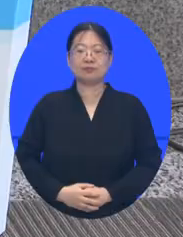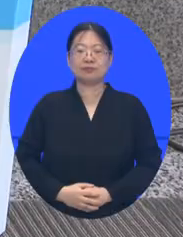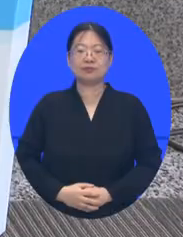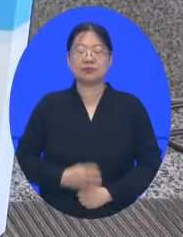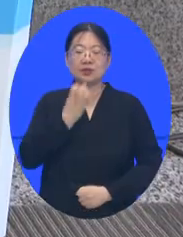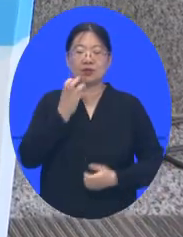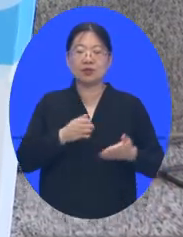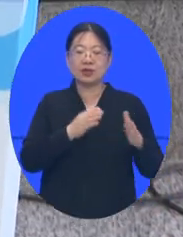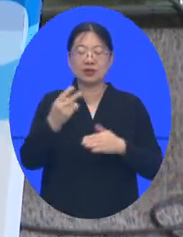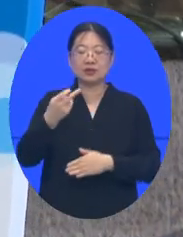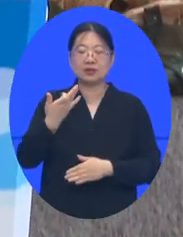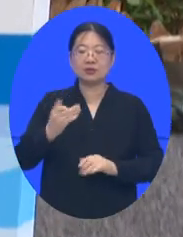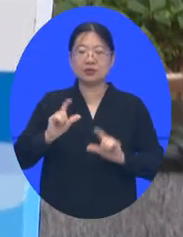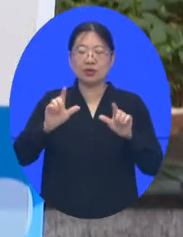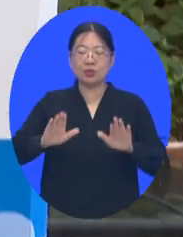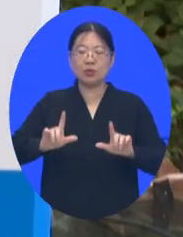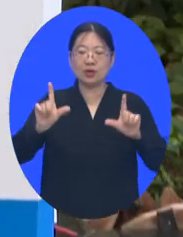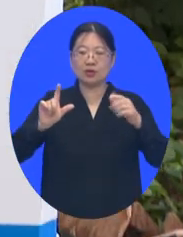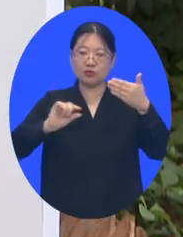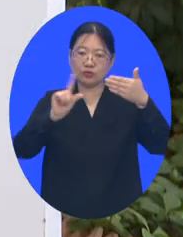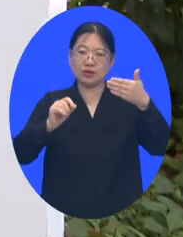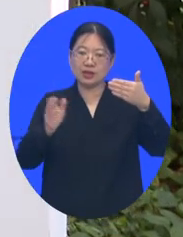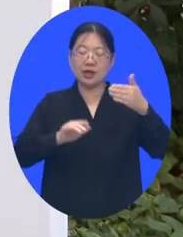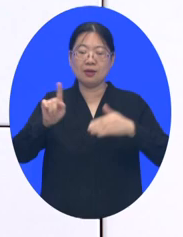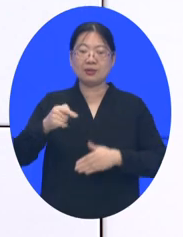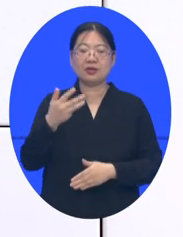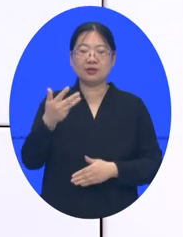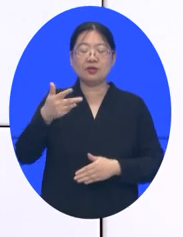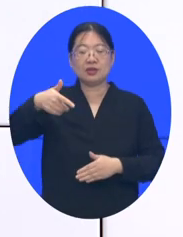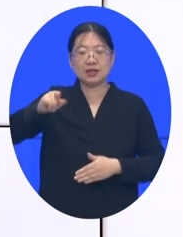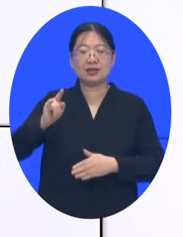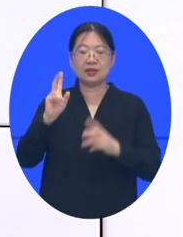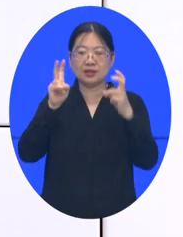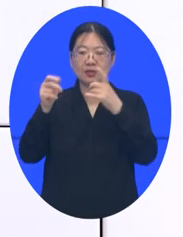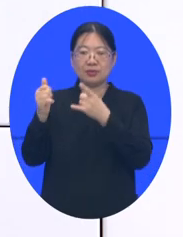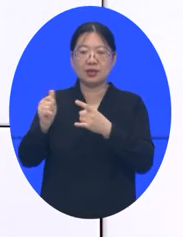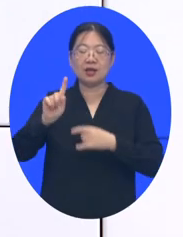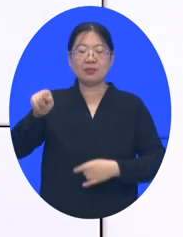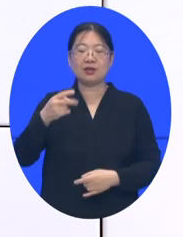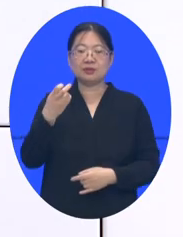있습니다. 경기도는 2019년부터 올해 9월까지 108개 기업에